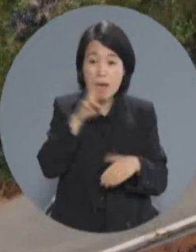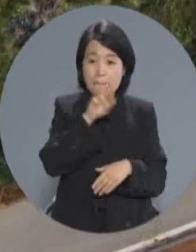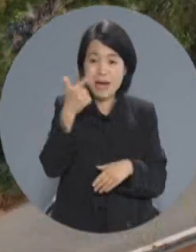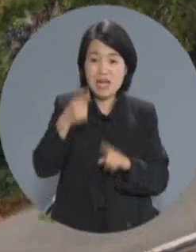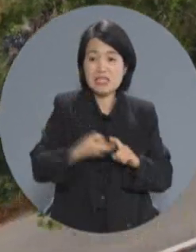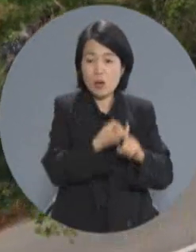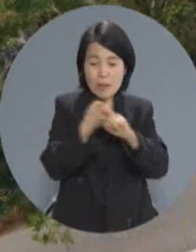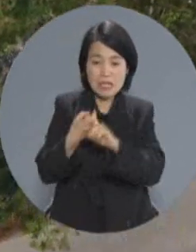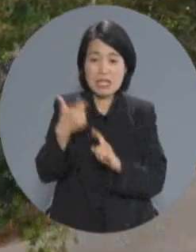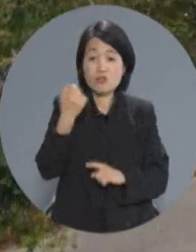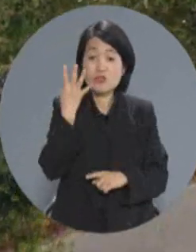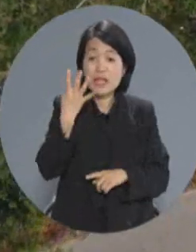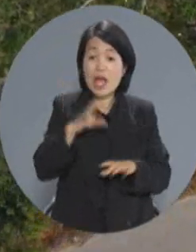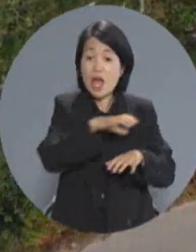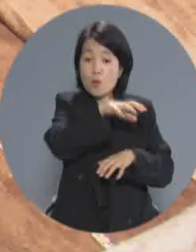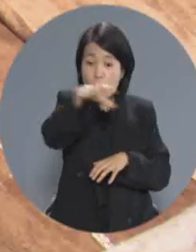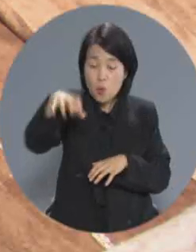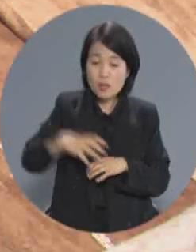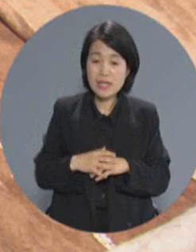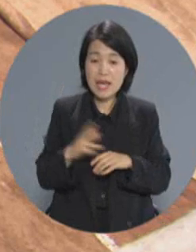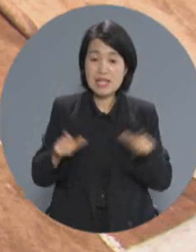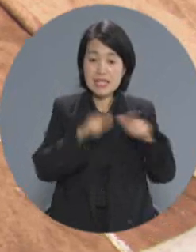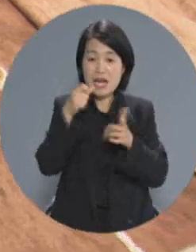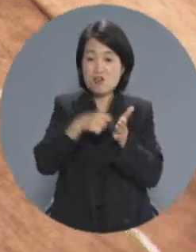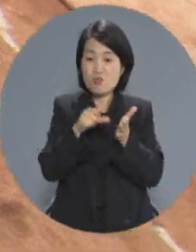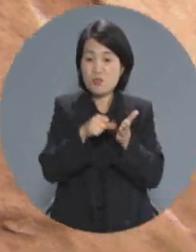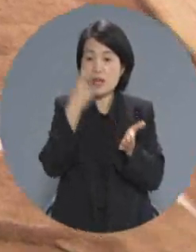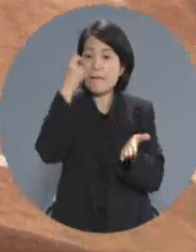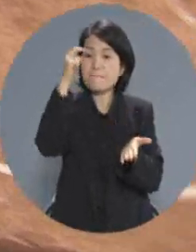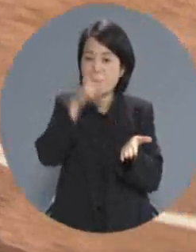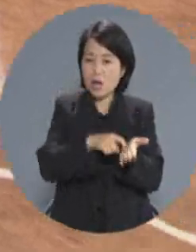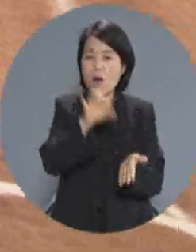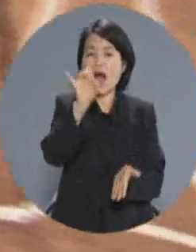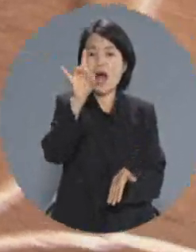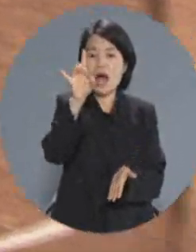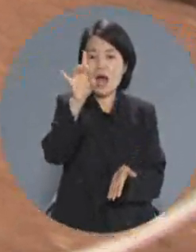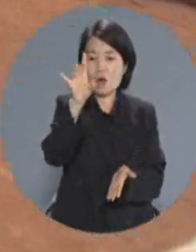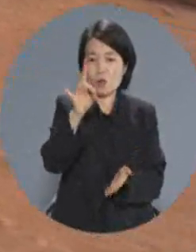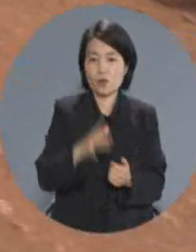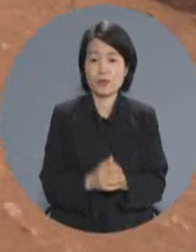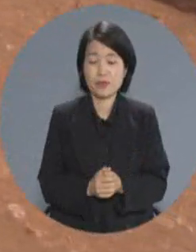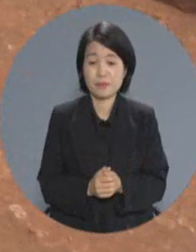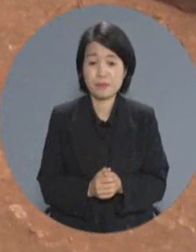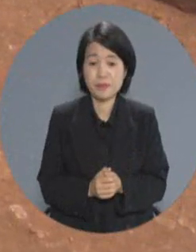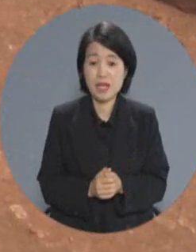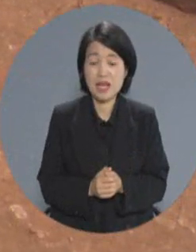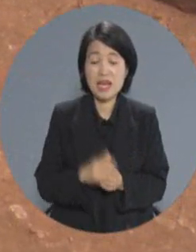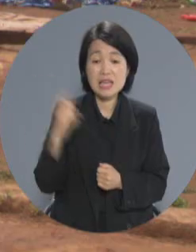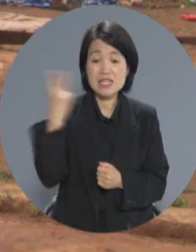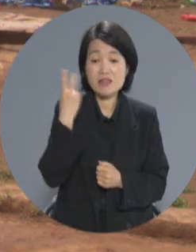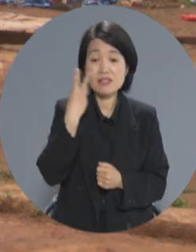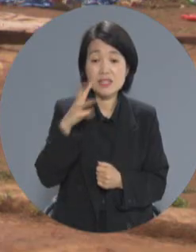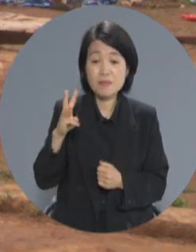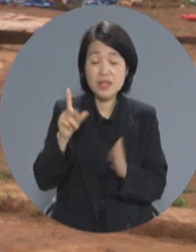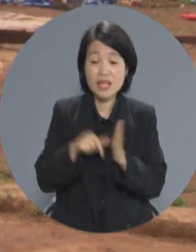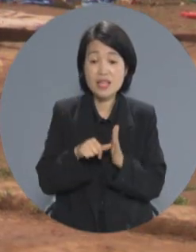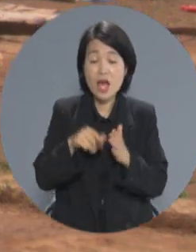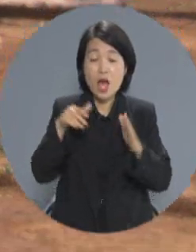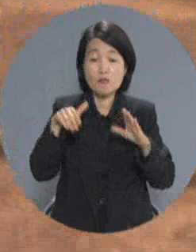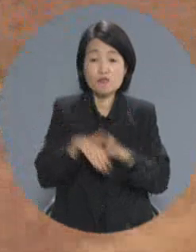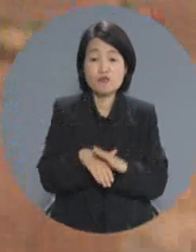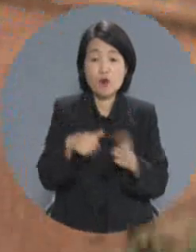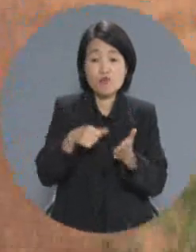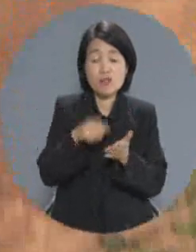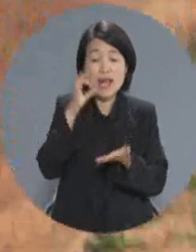연맹체 54곳 가운데 생활 유물이 출토되는 유일한 유적이기 때문입니다. 지난 2003년에는 문화재 가치를